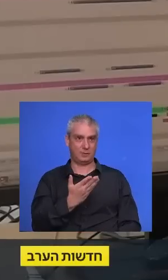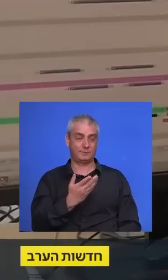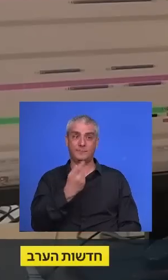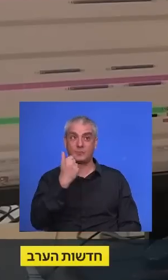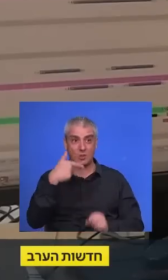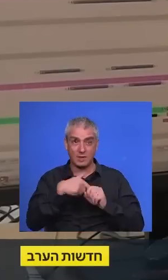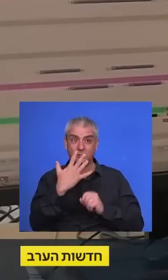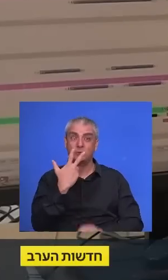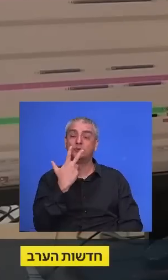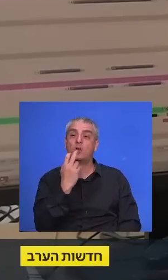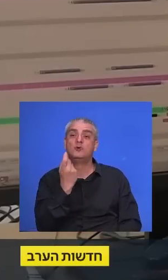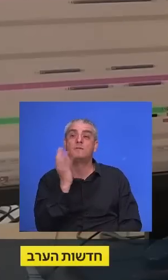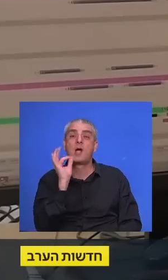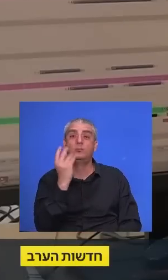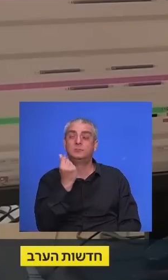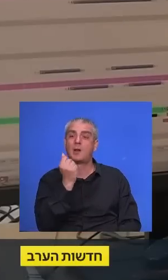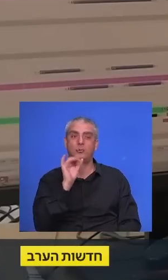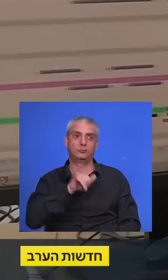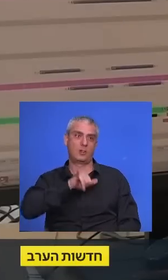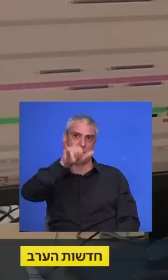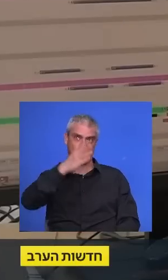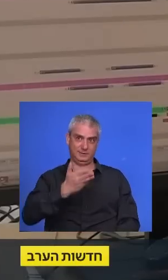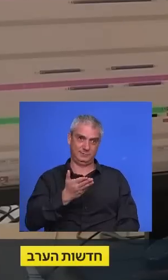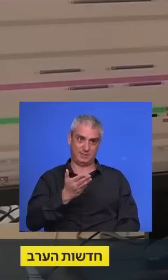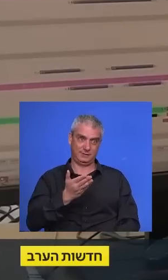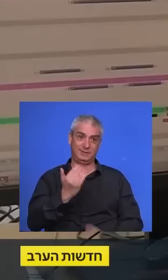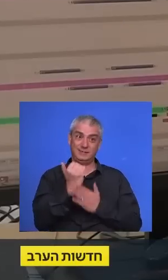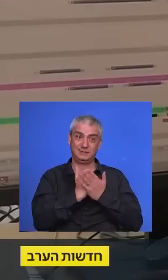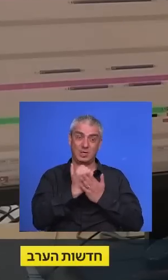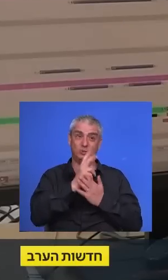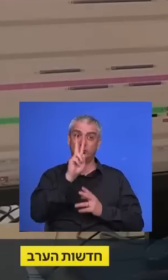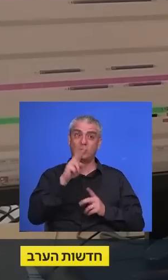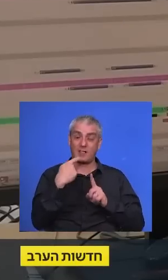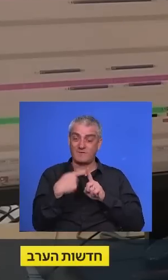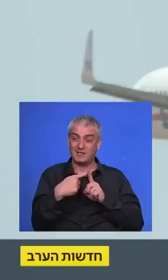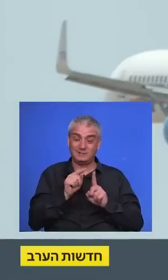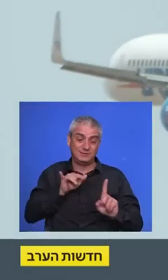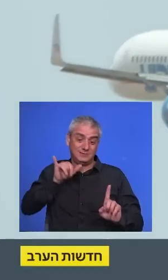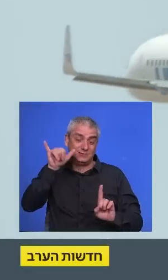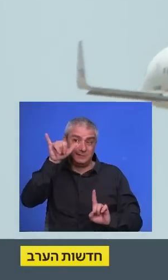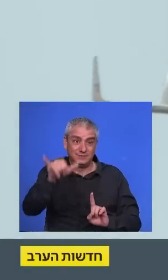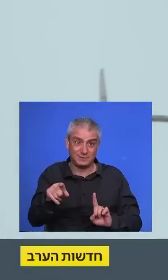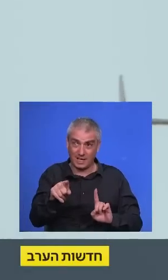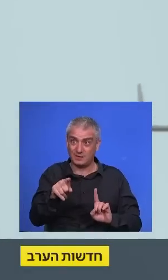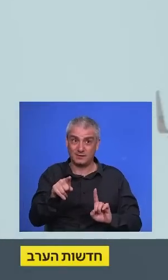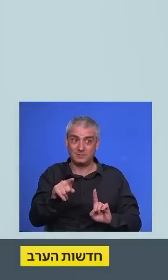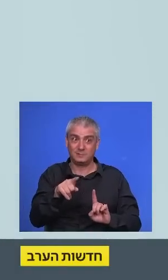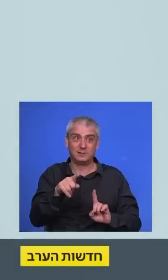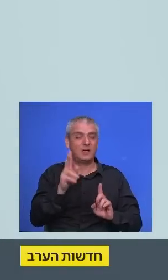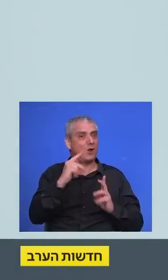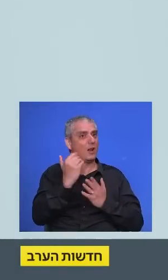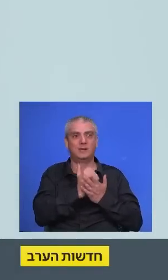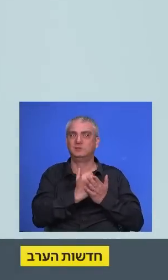מהווה כ-30% מעלות של מרכיב הטיסה. חיסכון של שעתיים וחצי בטיסה ליעד יכול